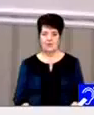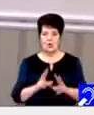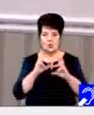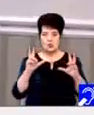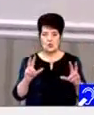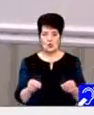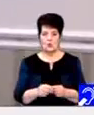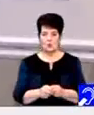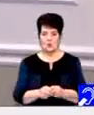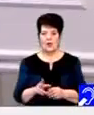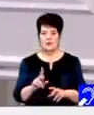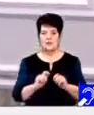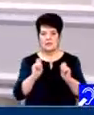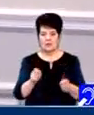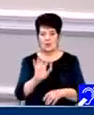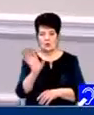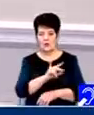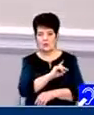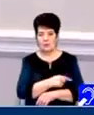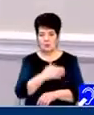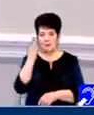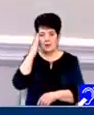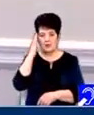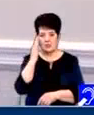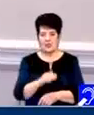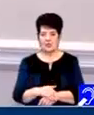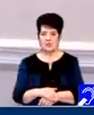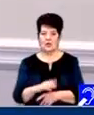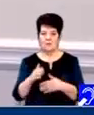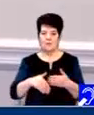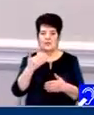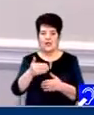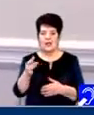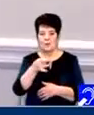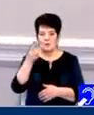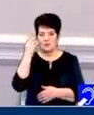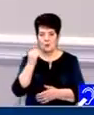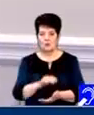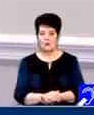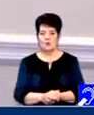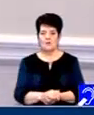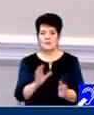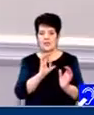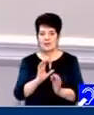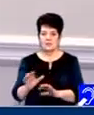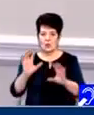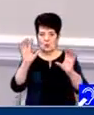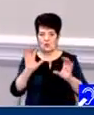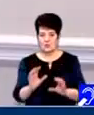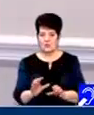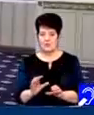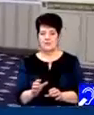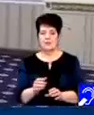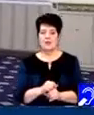Jur să-mi dăruiesc toată puterea și priceperea propășirii Republicii Moldova, să respect Constituția și